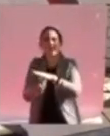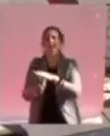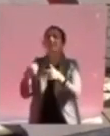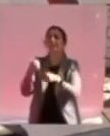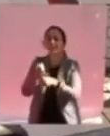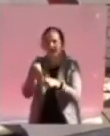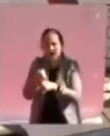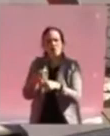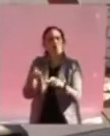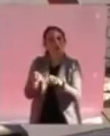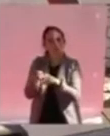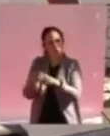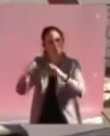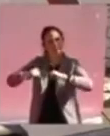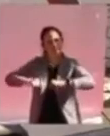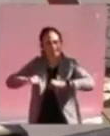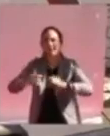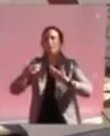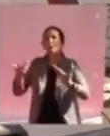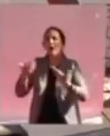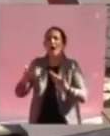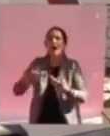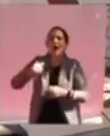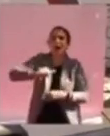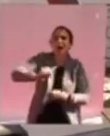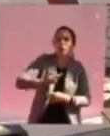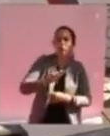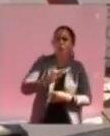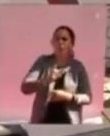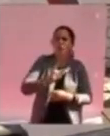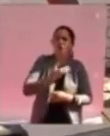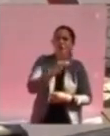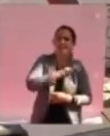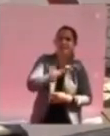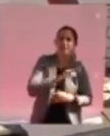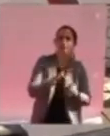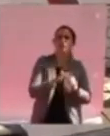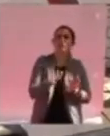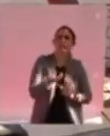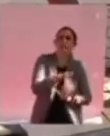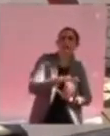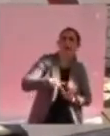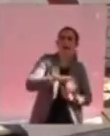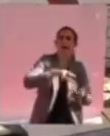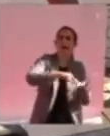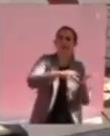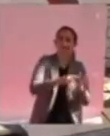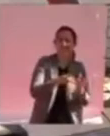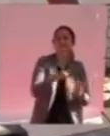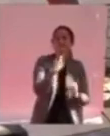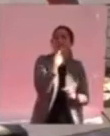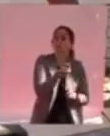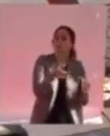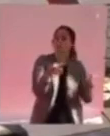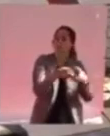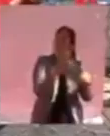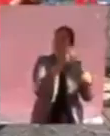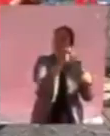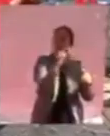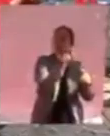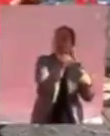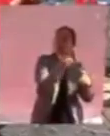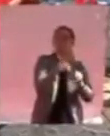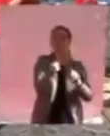inquadrato ancora nell'area tecnica e parlo degli os degli assistenti sociali e degli